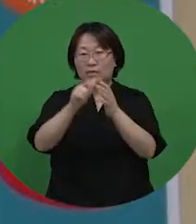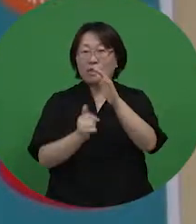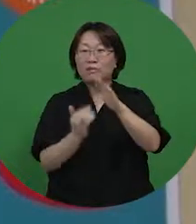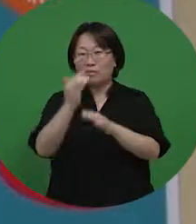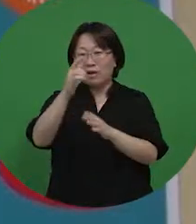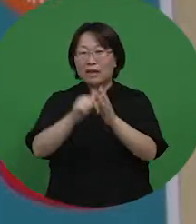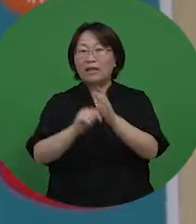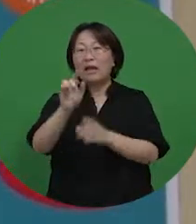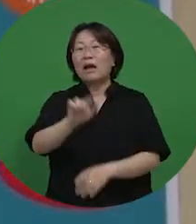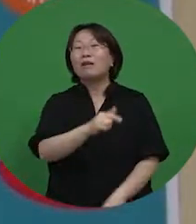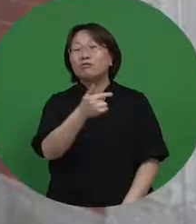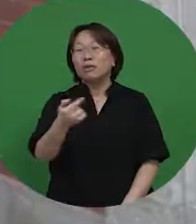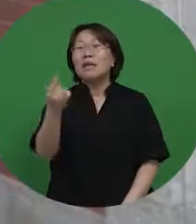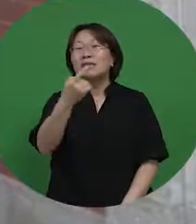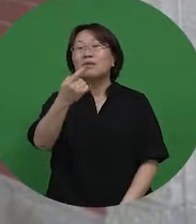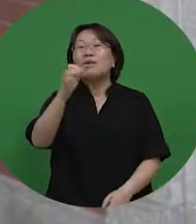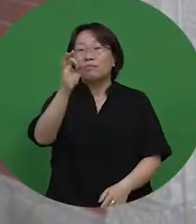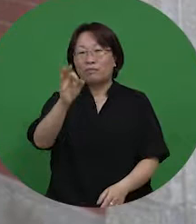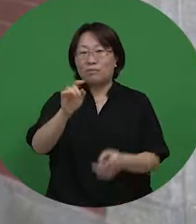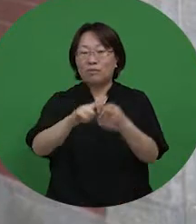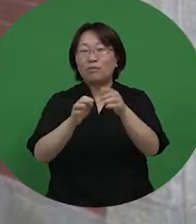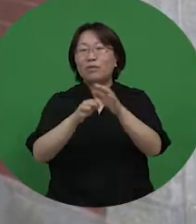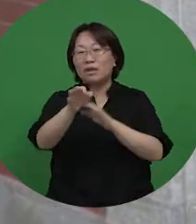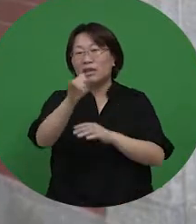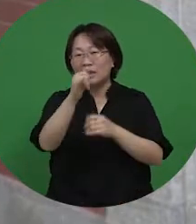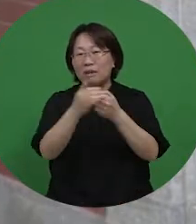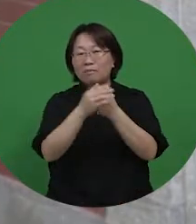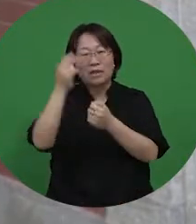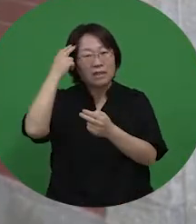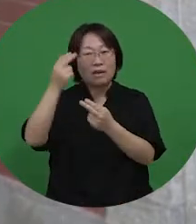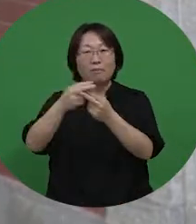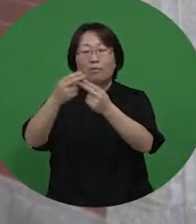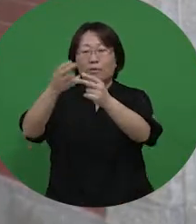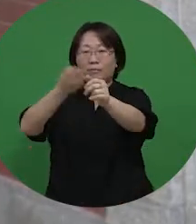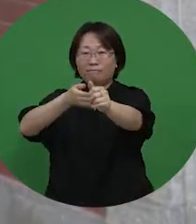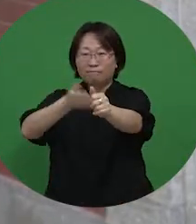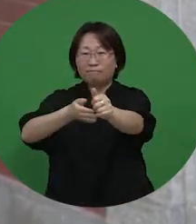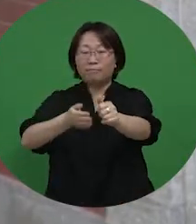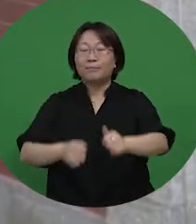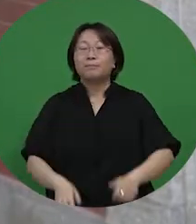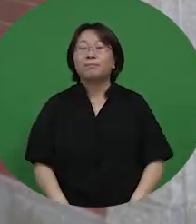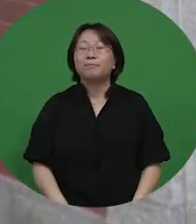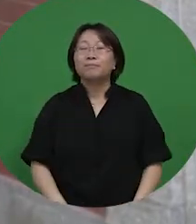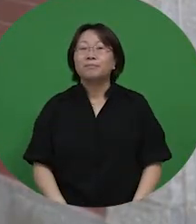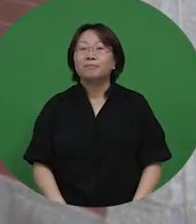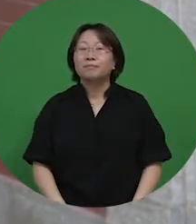시 하루에 1,000원의 추가 요금이 발생하니 참고해 주시길 바랍니다.